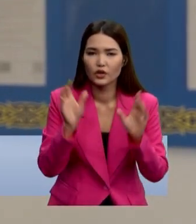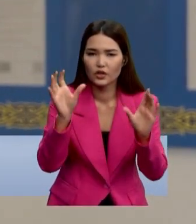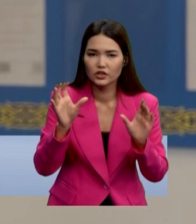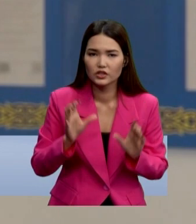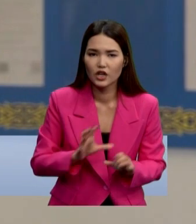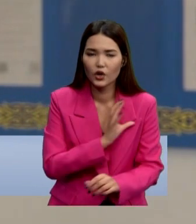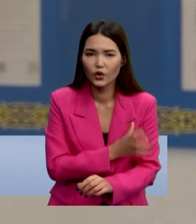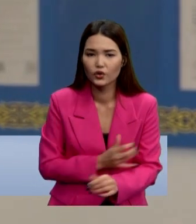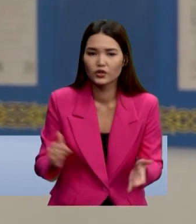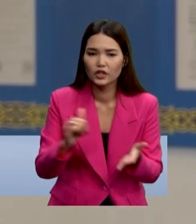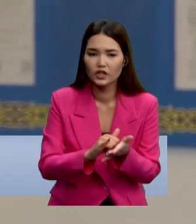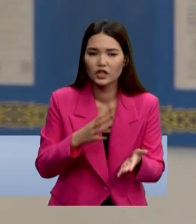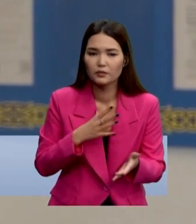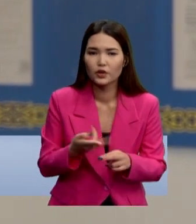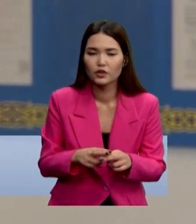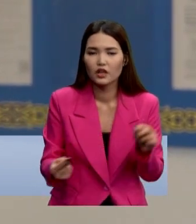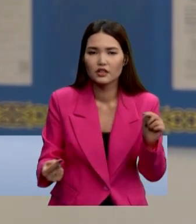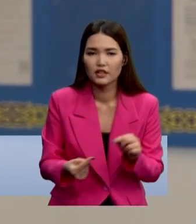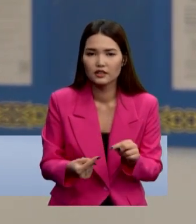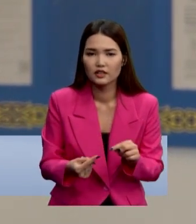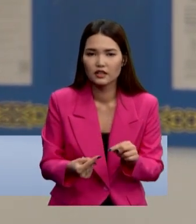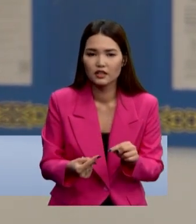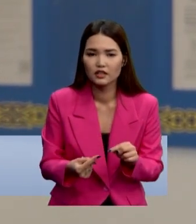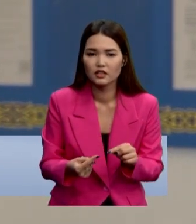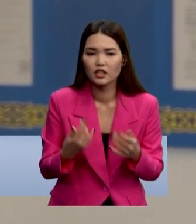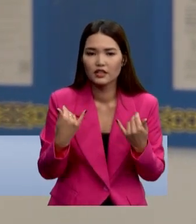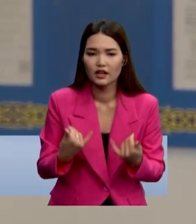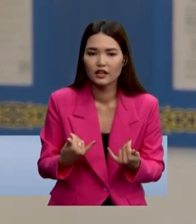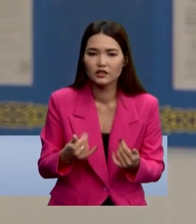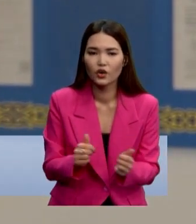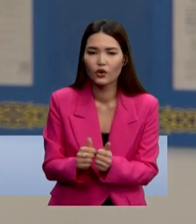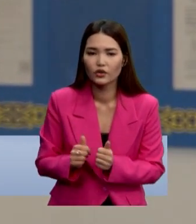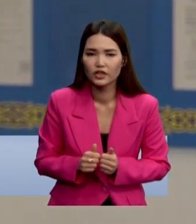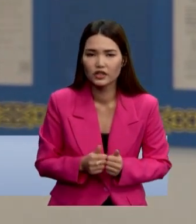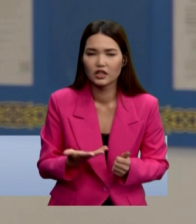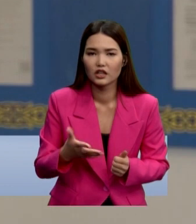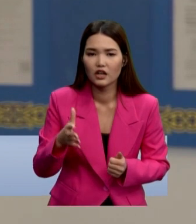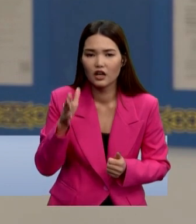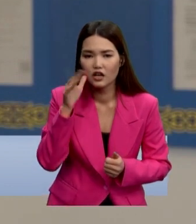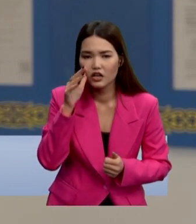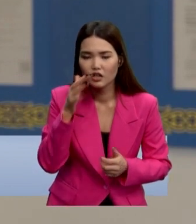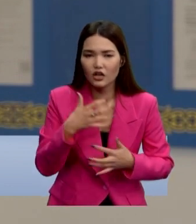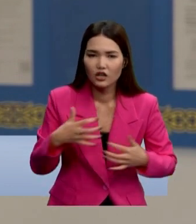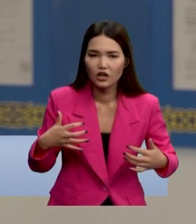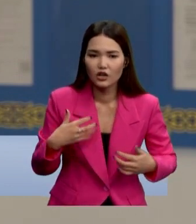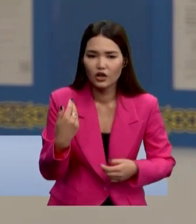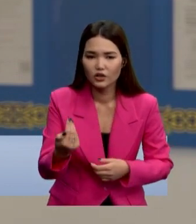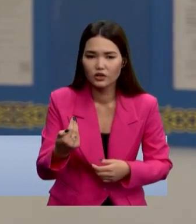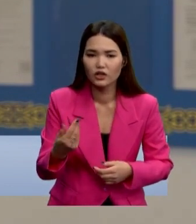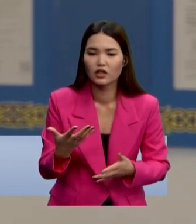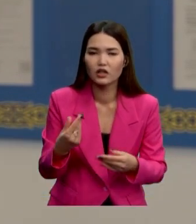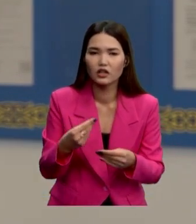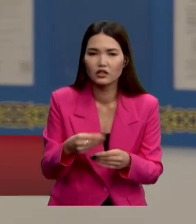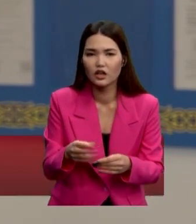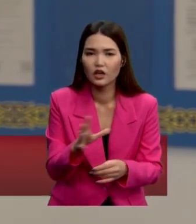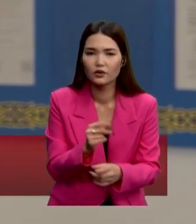күшіне енді. Сол заңға сәйкес біз қазір көшеде қаңғыбас итті или бос жүрген иттерді атуға бізге тыйым